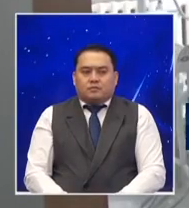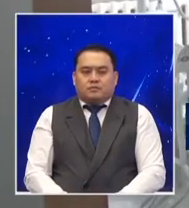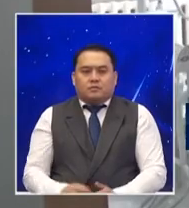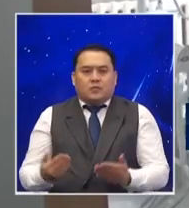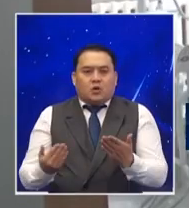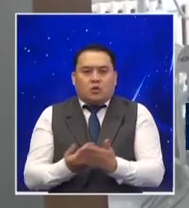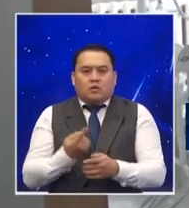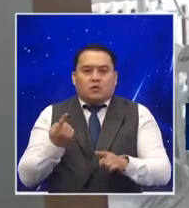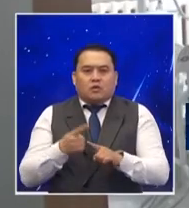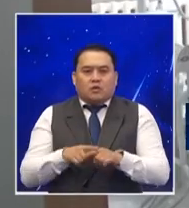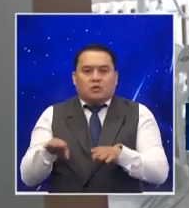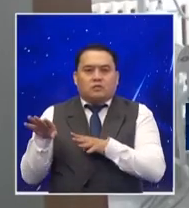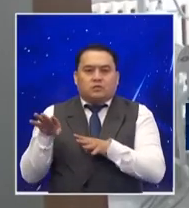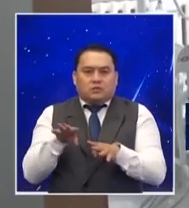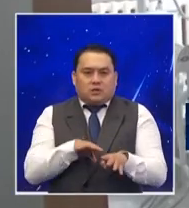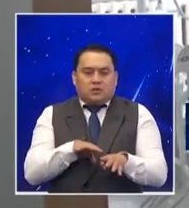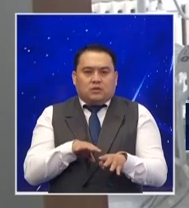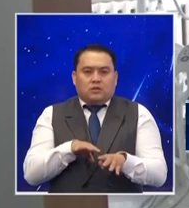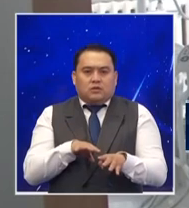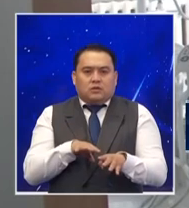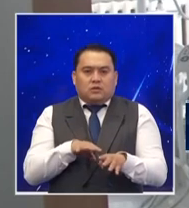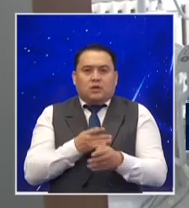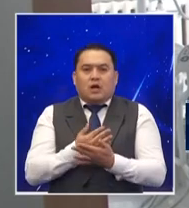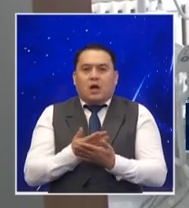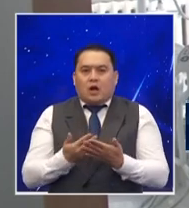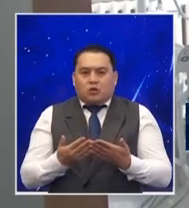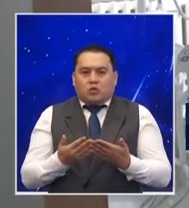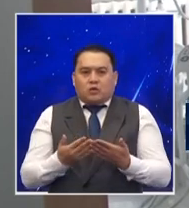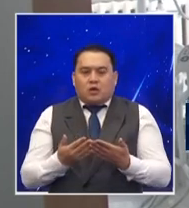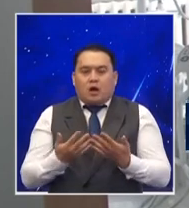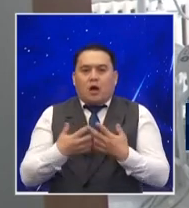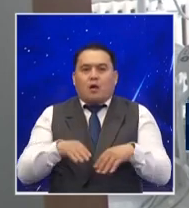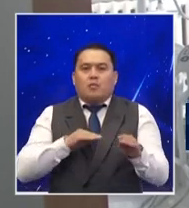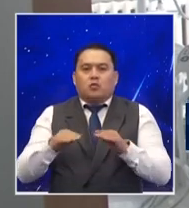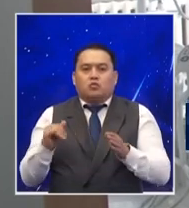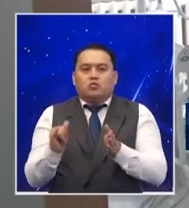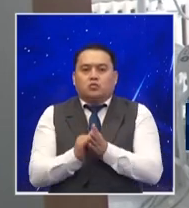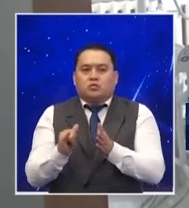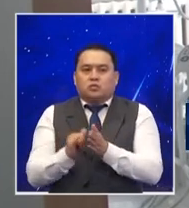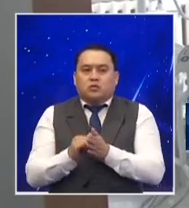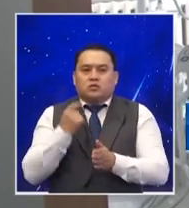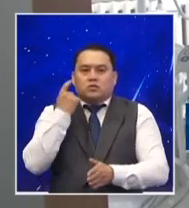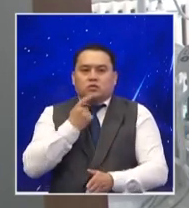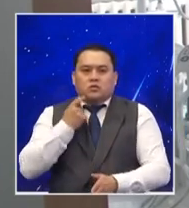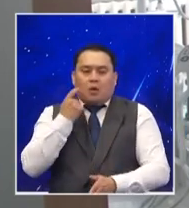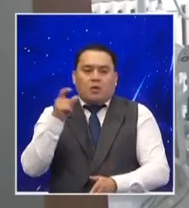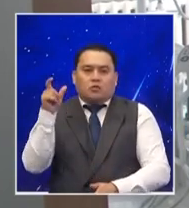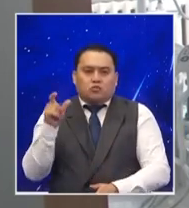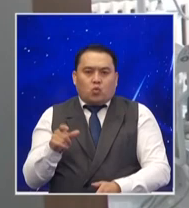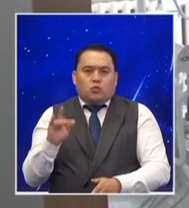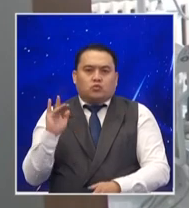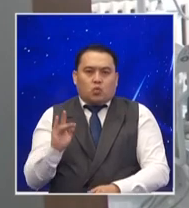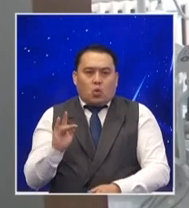сай қазір міне бізде көптеген жаңағы аппараттар әкеп қойды, стоматологтың несі бар, одан кейін